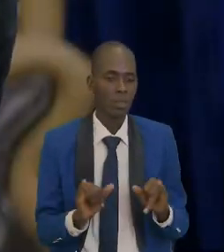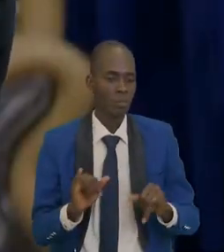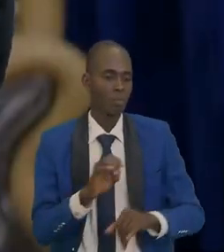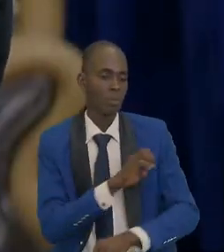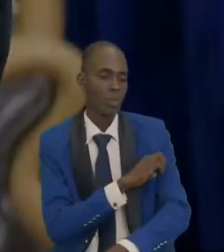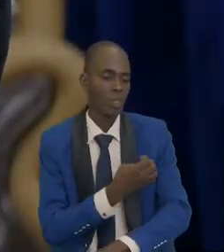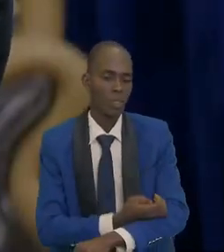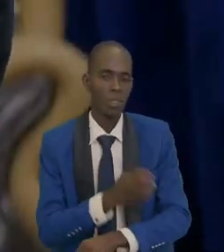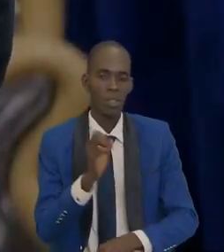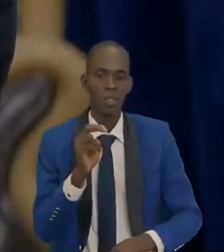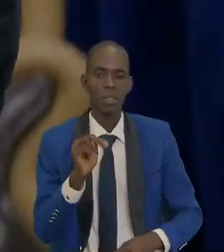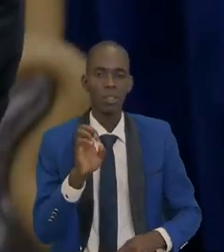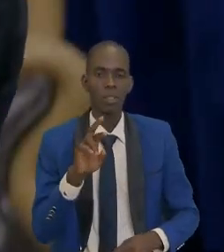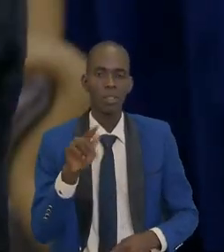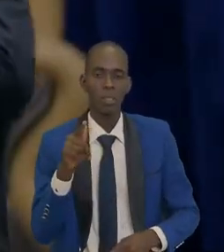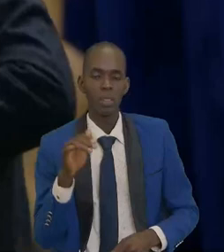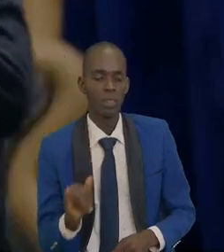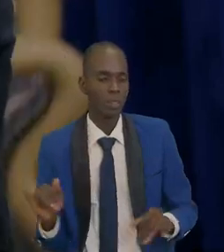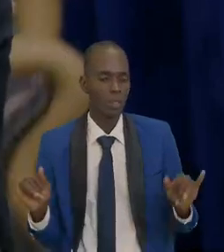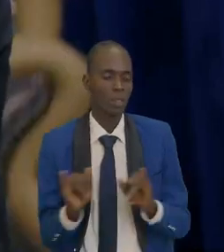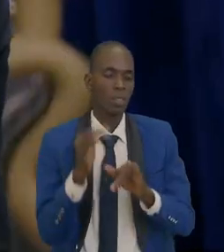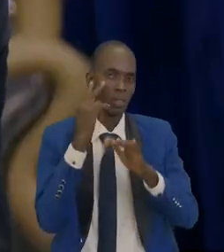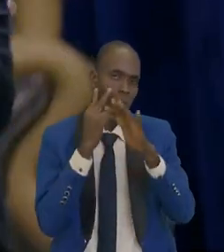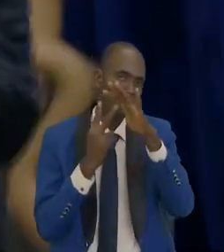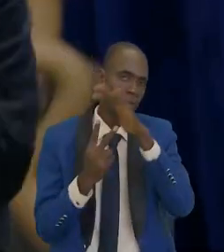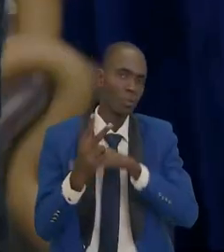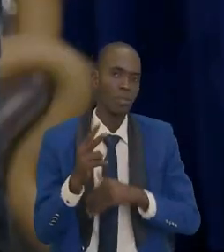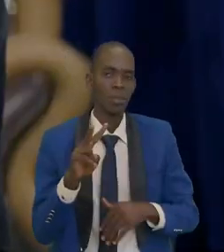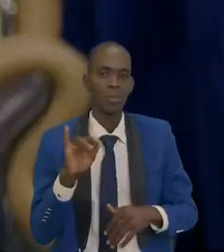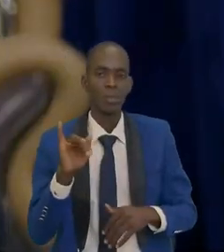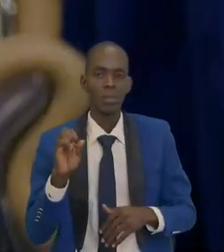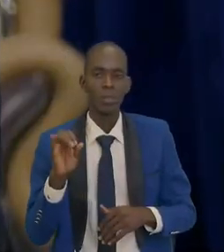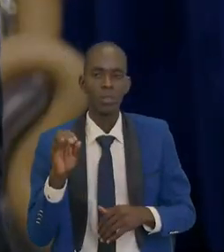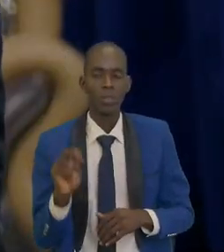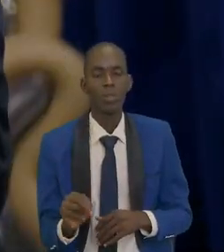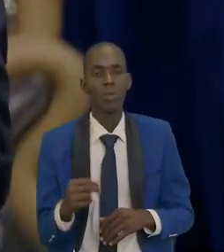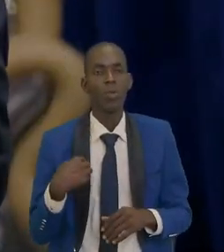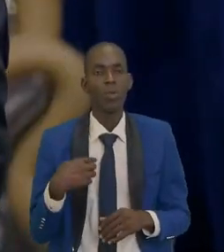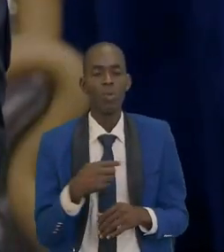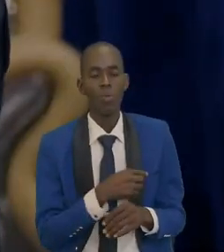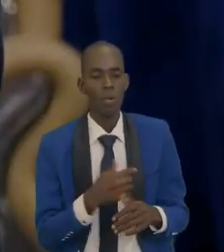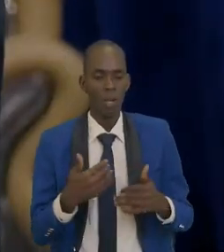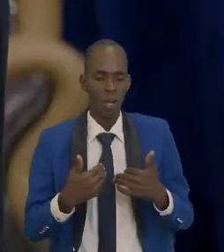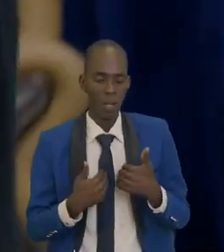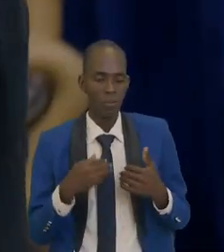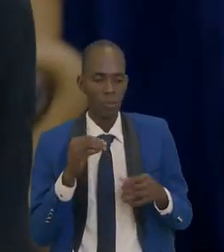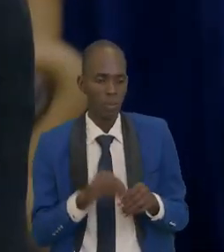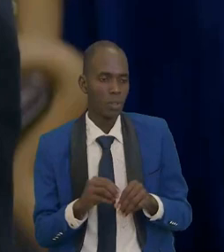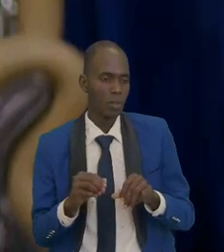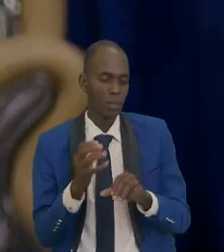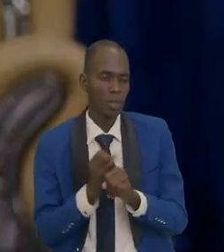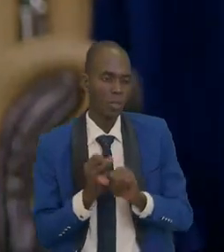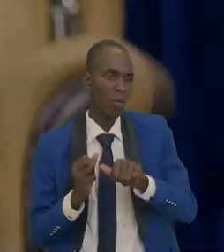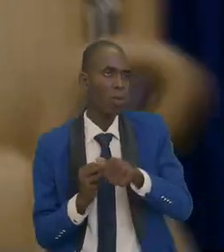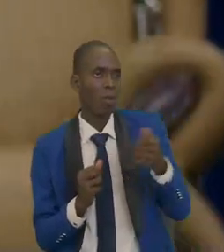énergie, la même vision que nous avions en ayant beaucoup d'autres